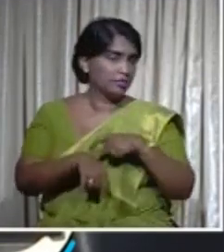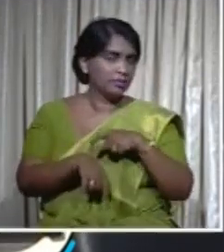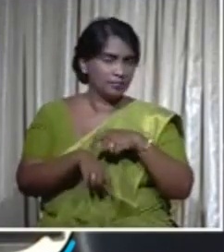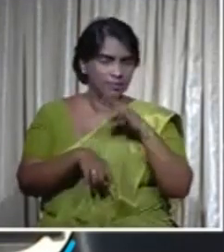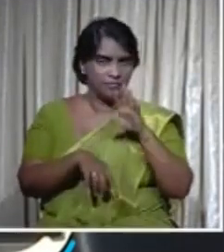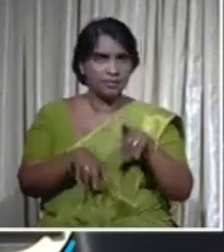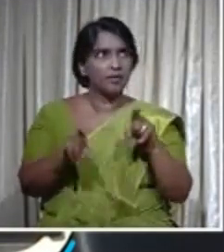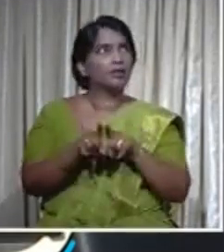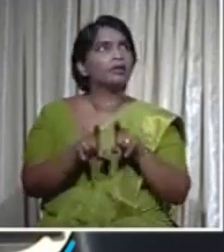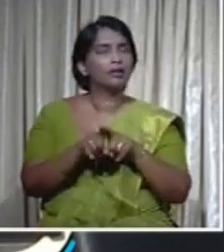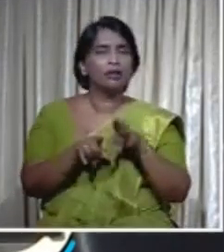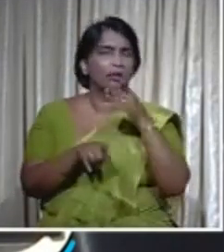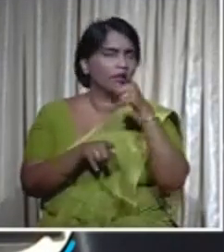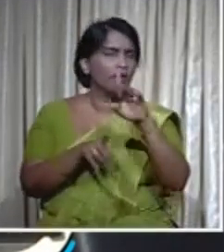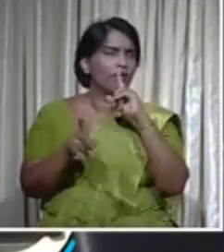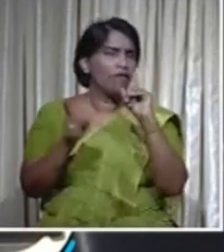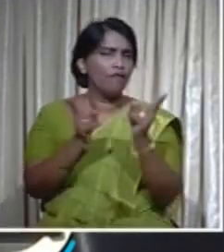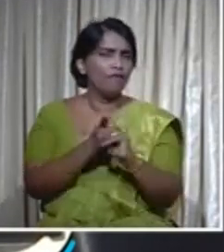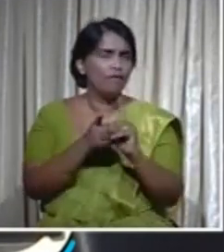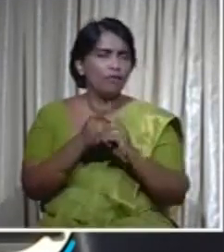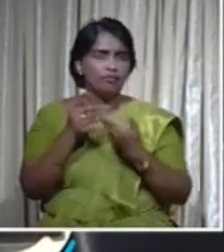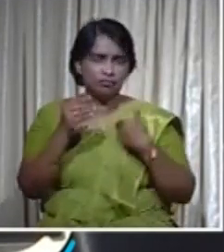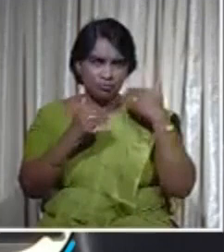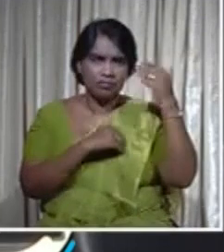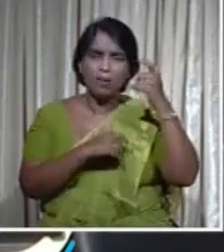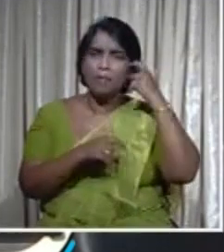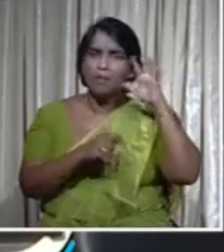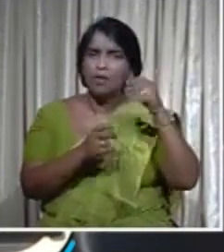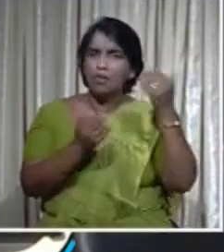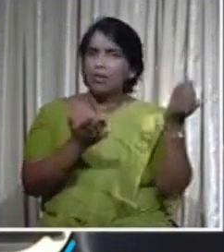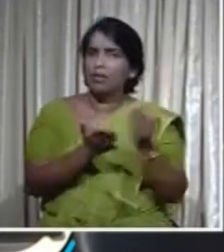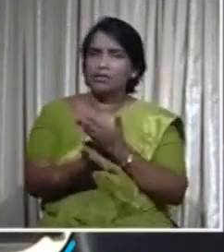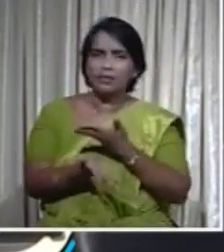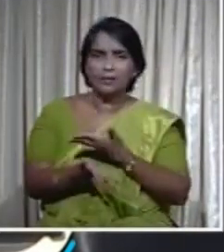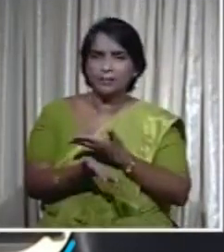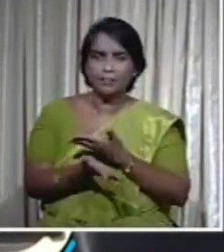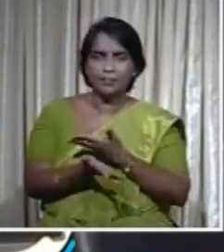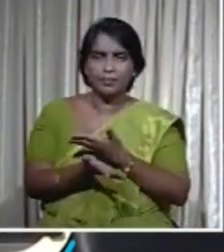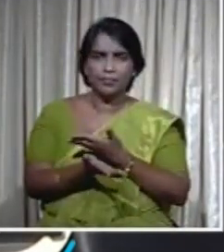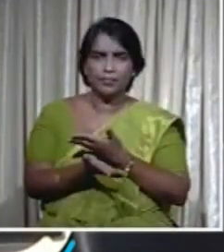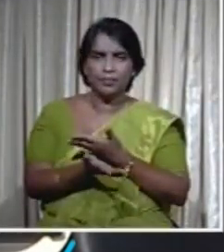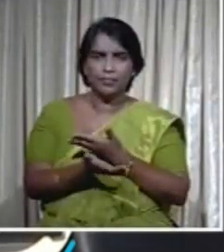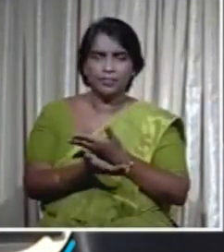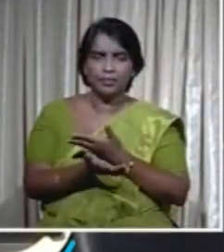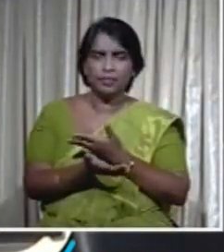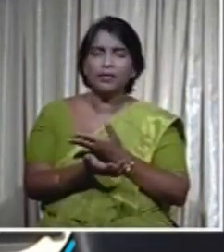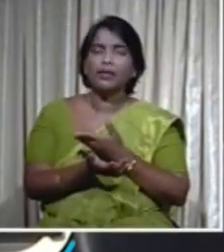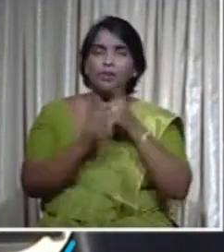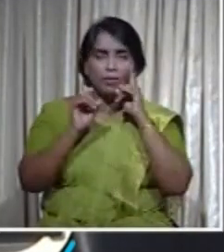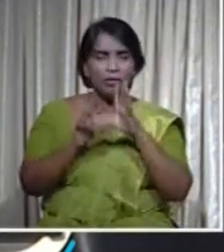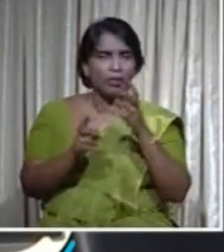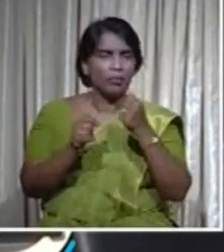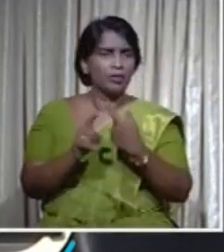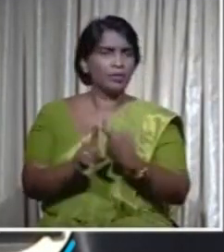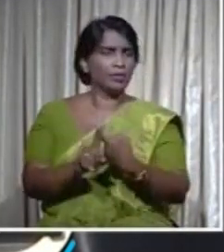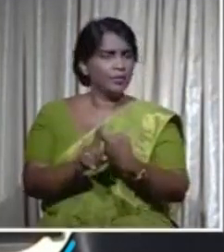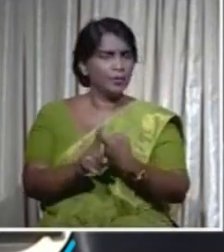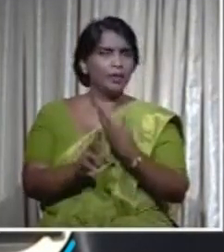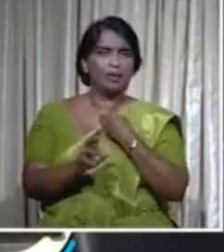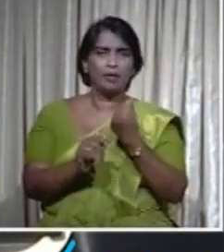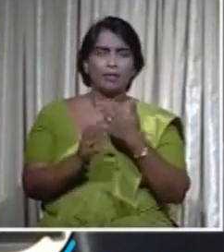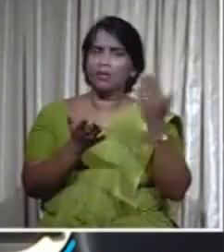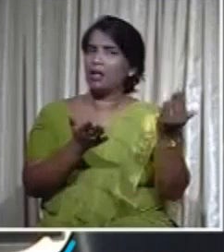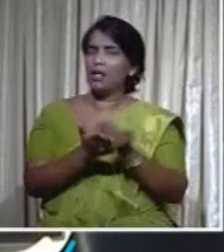யாரிடம் போரிடப் போகிறீர்கள்? இந்த பல ரூபாய், பல கோடி ரூபாயை ஒதுக்கிய, இராணுவத்துக்கு ஒதுக்கிய